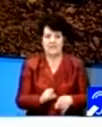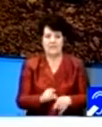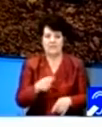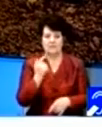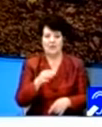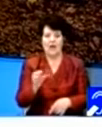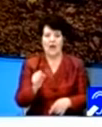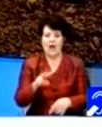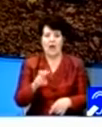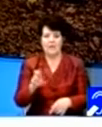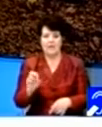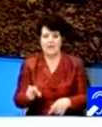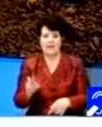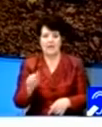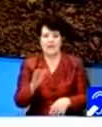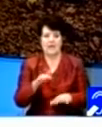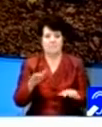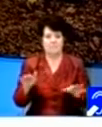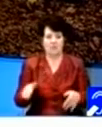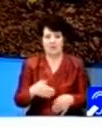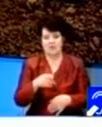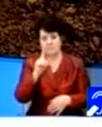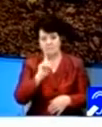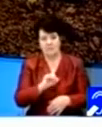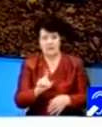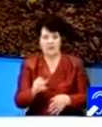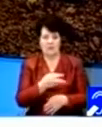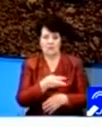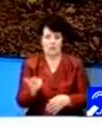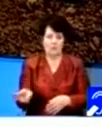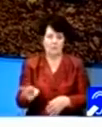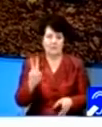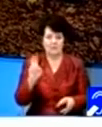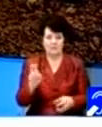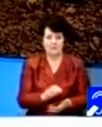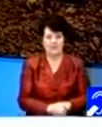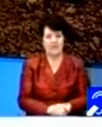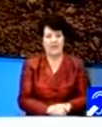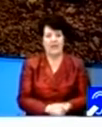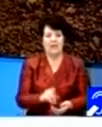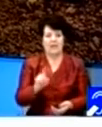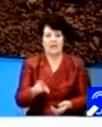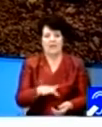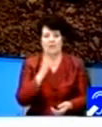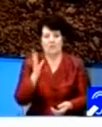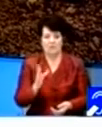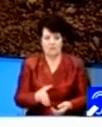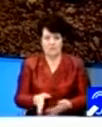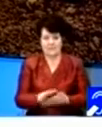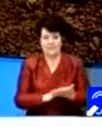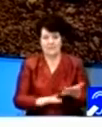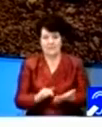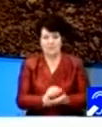albinele, bondarii și fluturii prind repede gustul culturilor stropite cu un anumit tip de insecticid. Efectele pot fi însă